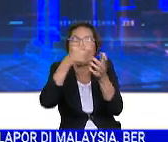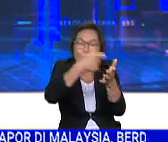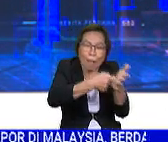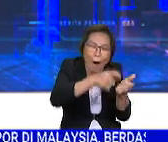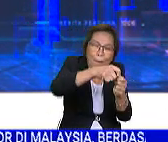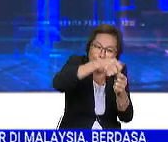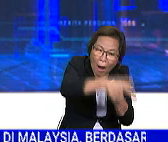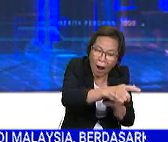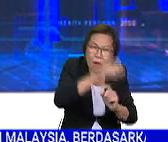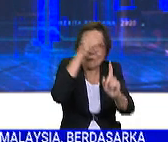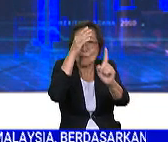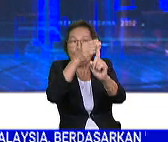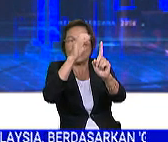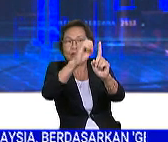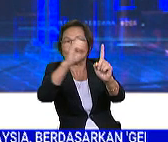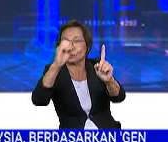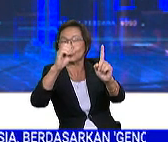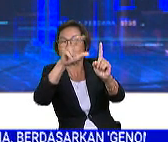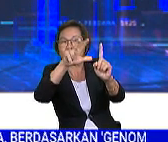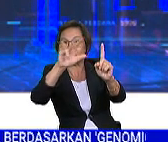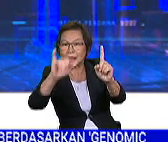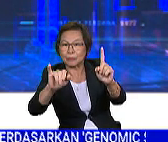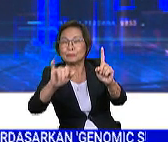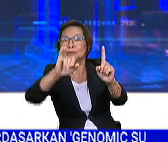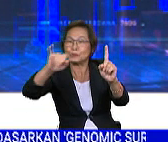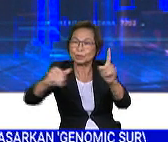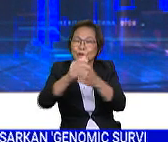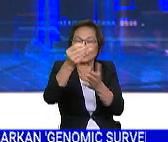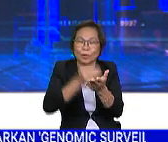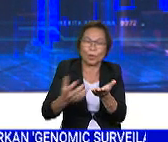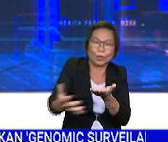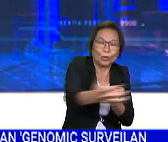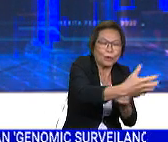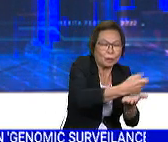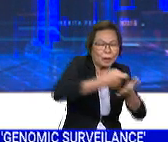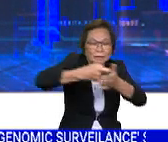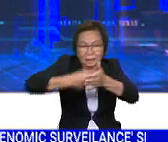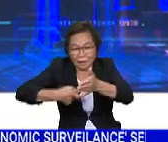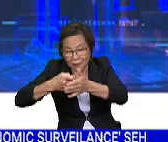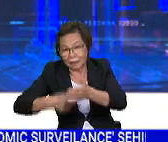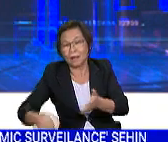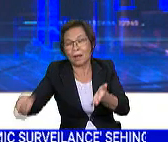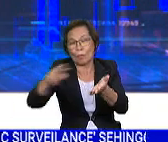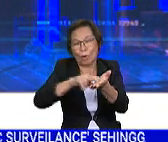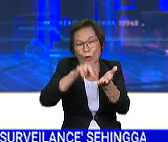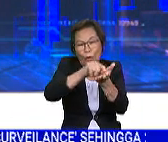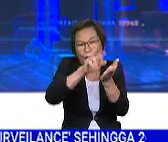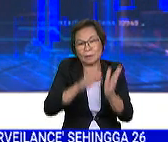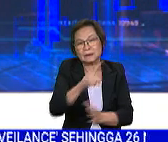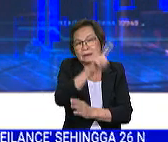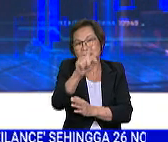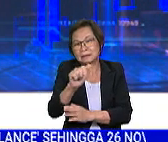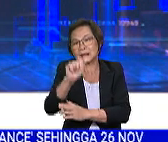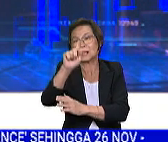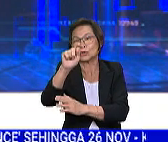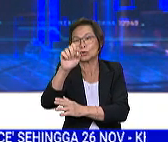sekaligus mencapai sasaran RM136 juta kutipan zakat. Laporan wartawan Zatul Ikmah